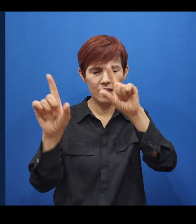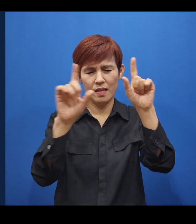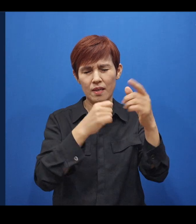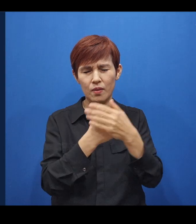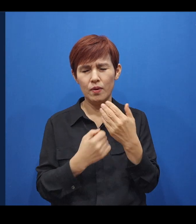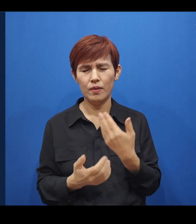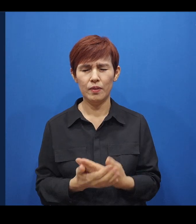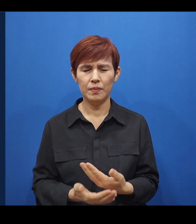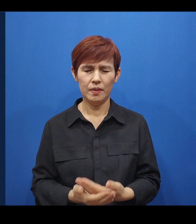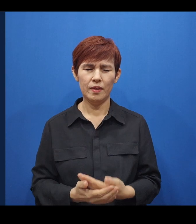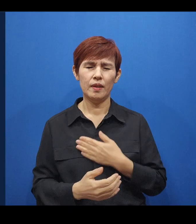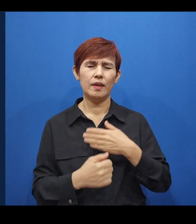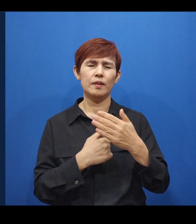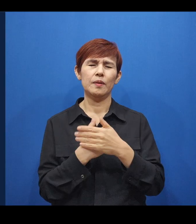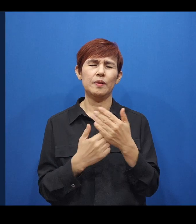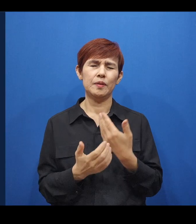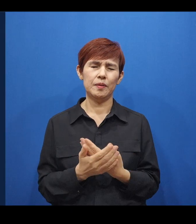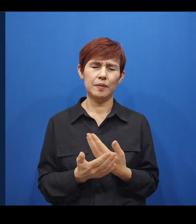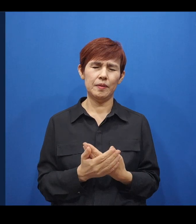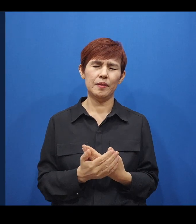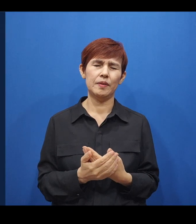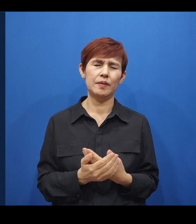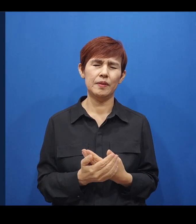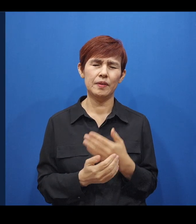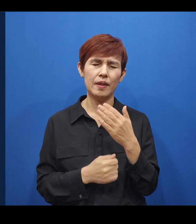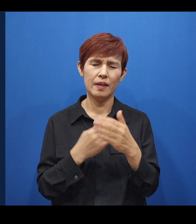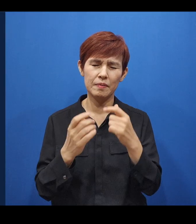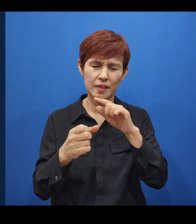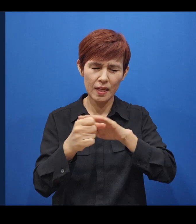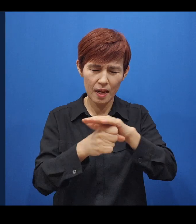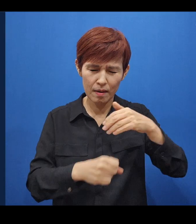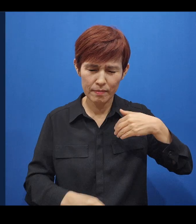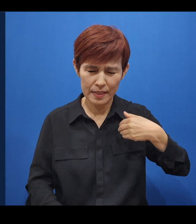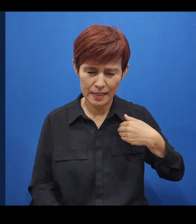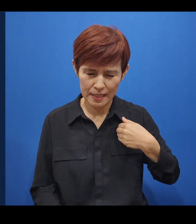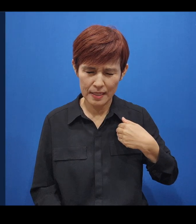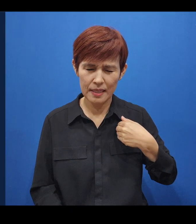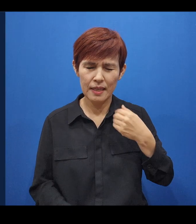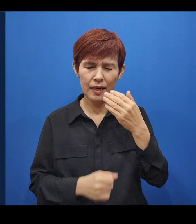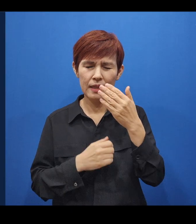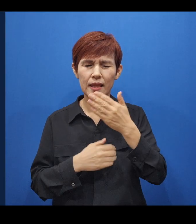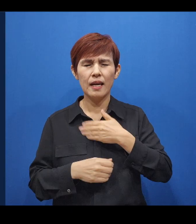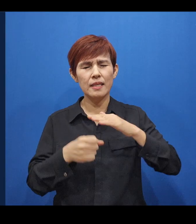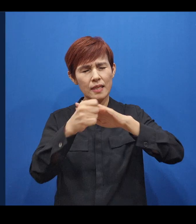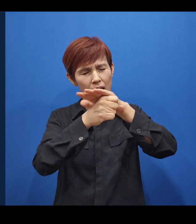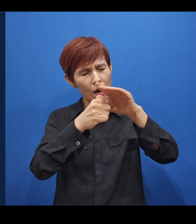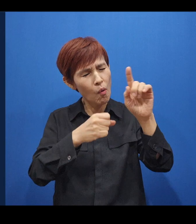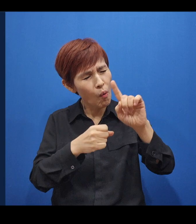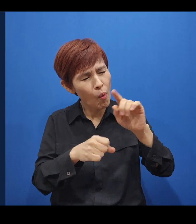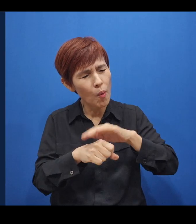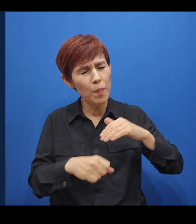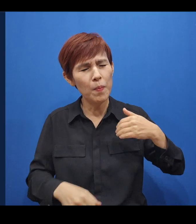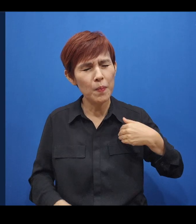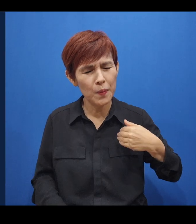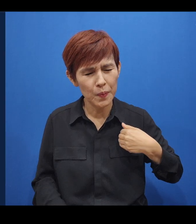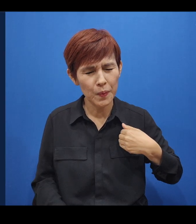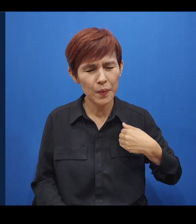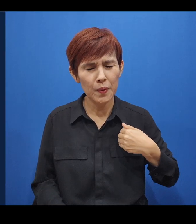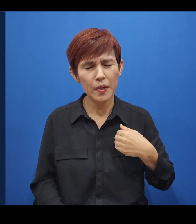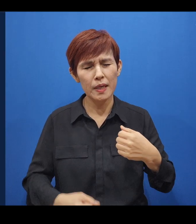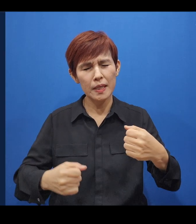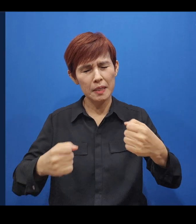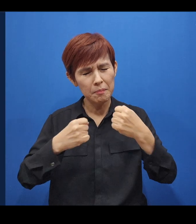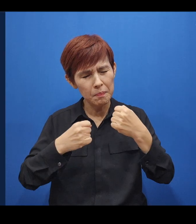아버지 날 도와주시옵소서. 하나님 사랑을 알지 못해, 하나님이 나를 어떻게 사랑하셨는지 알지 못해 그